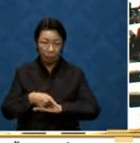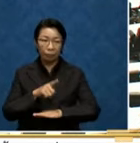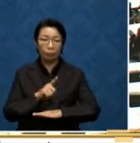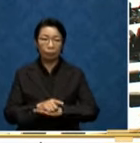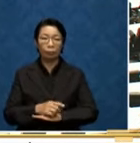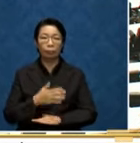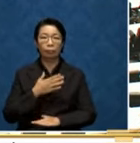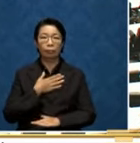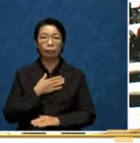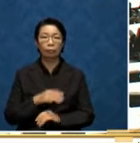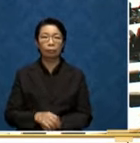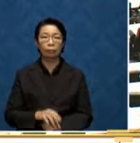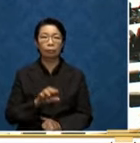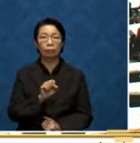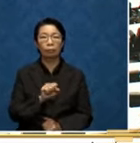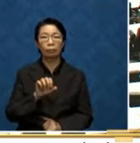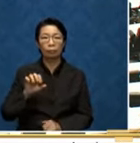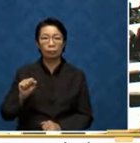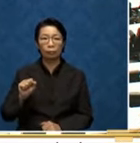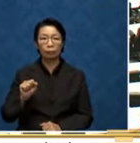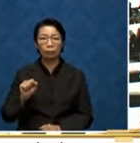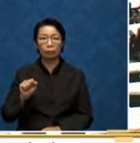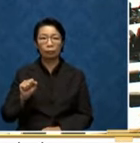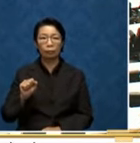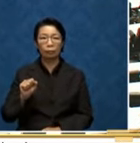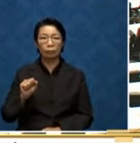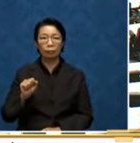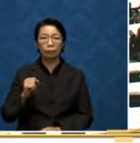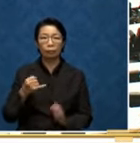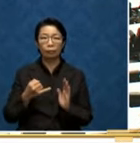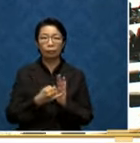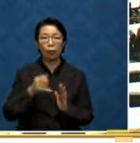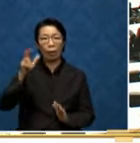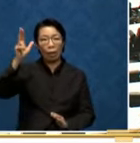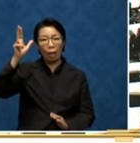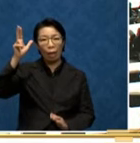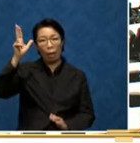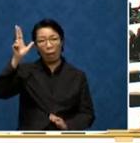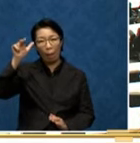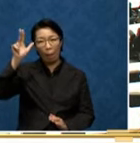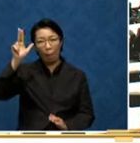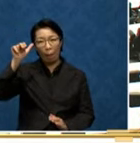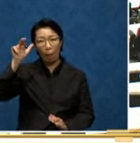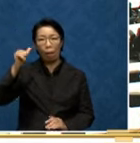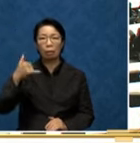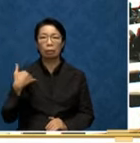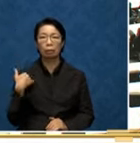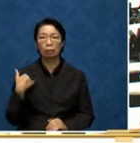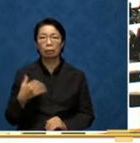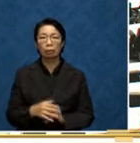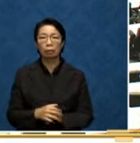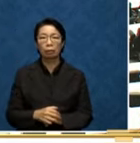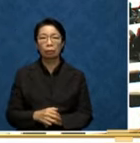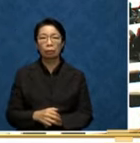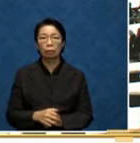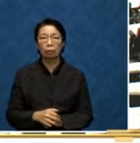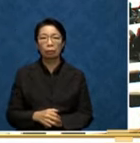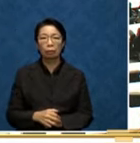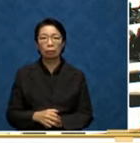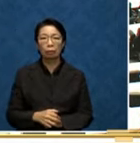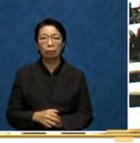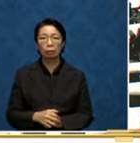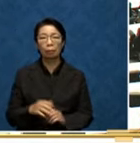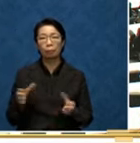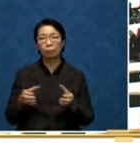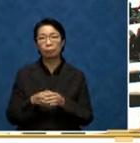ธนาธรโลสุนทรสมาชิกสภาผู้แทนราษฎรจังหวัดลำปางพรรคเพื่อไทยวันนี้ผมก็อยากจะมีข้อเส